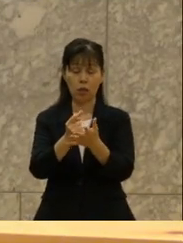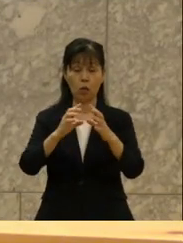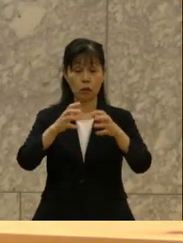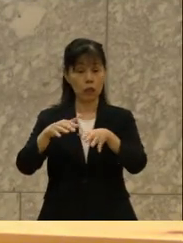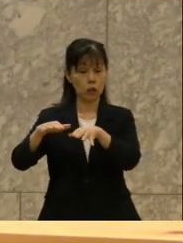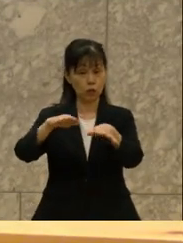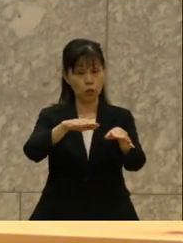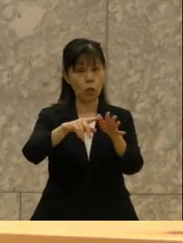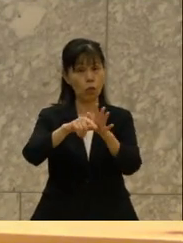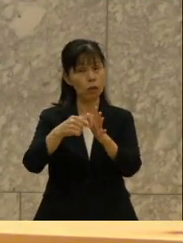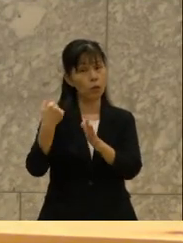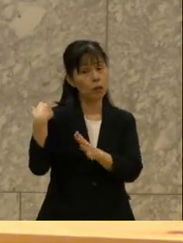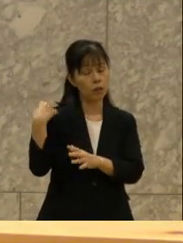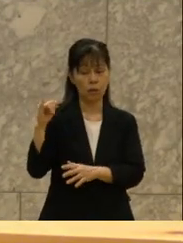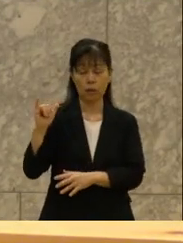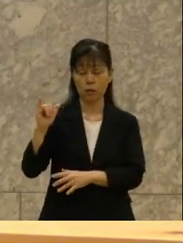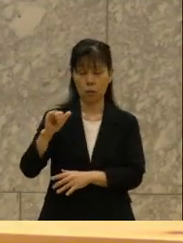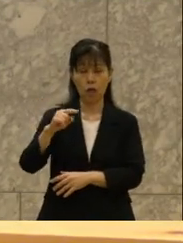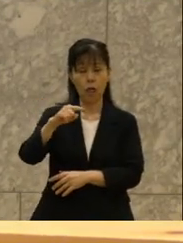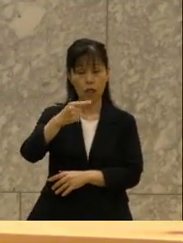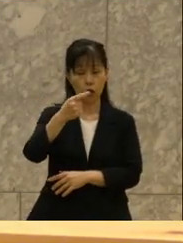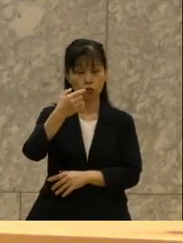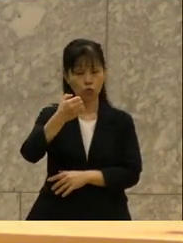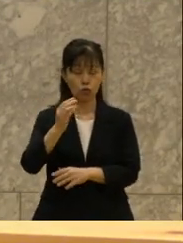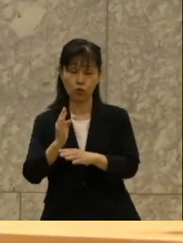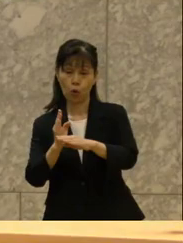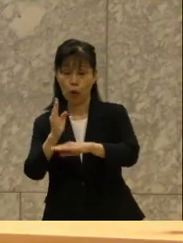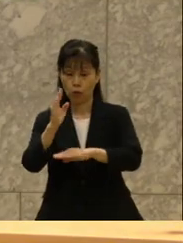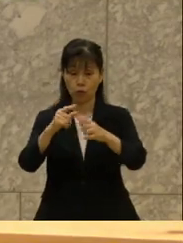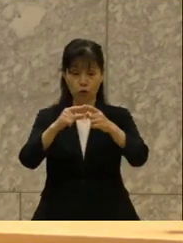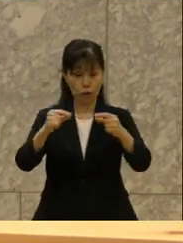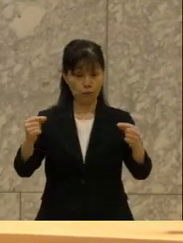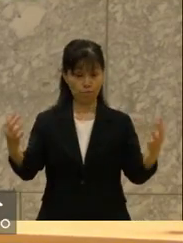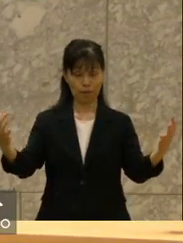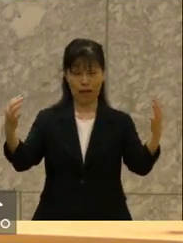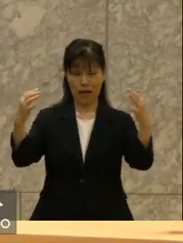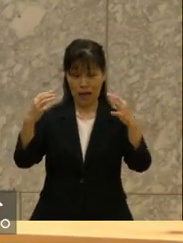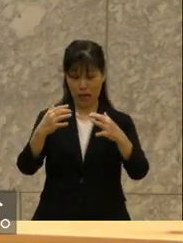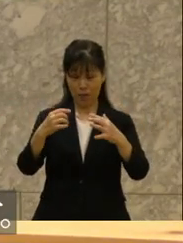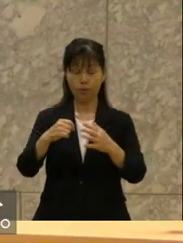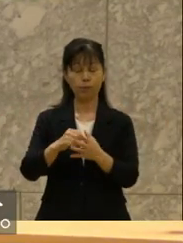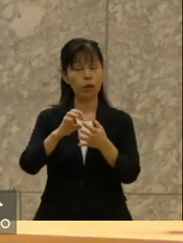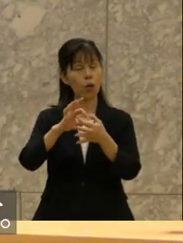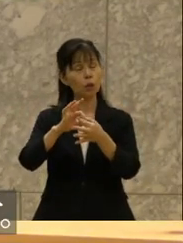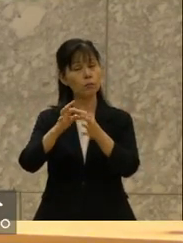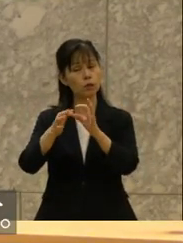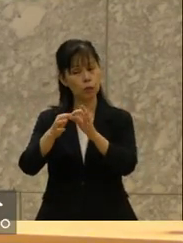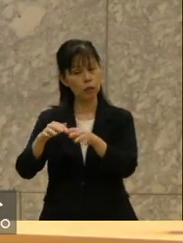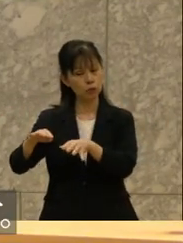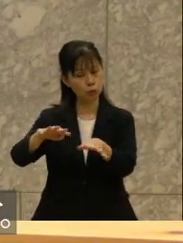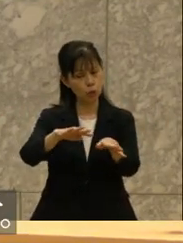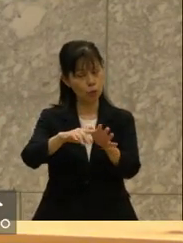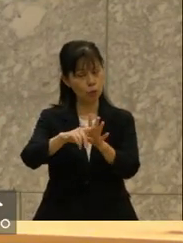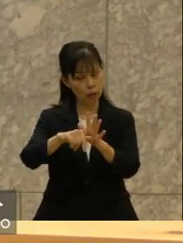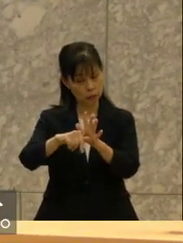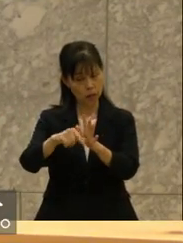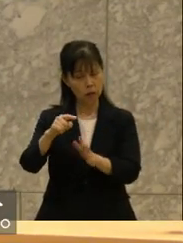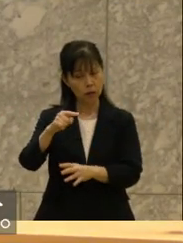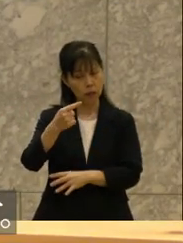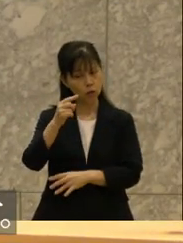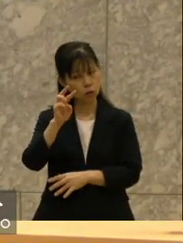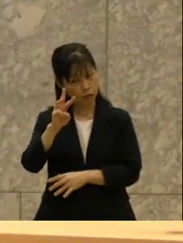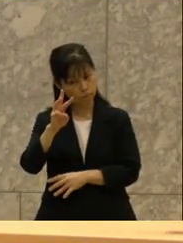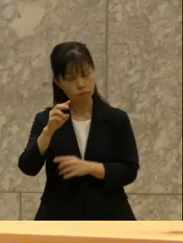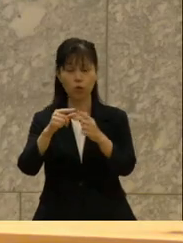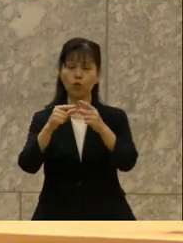前回のブダペストの大会では190を超える国と地域ですねオリンピックは陸上競技に関して言いますと103